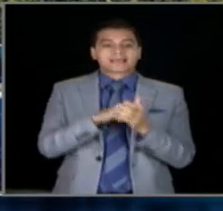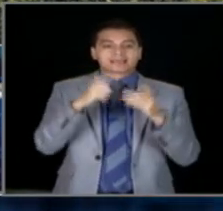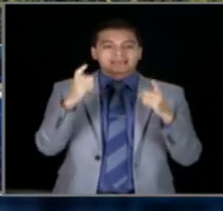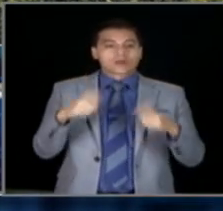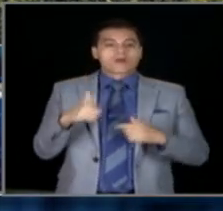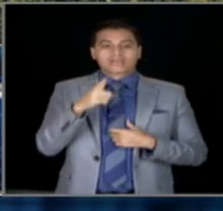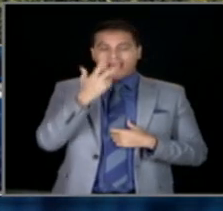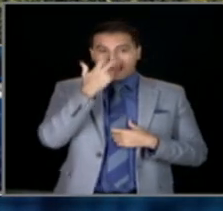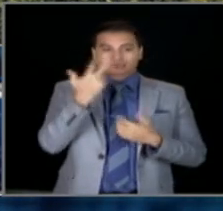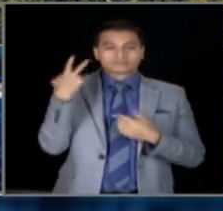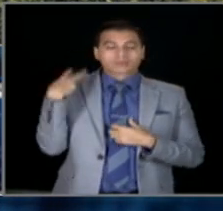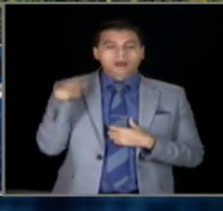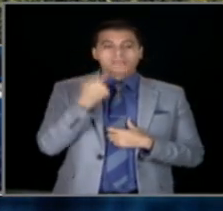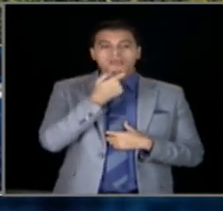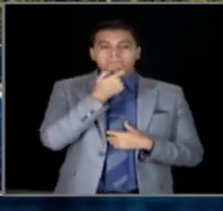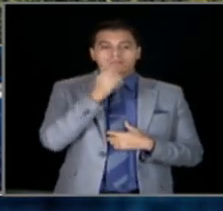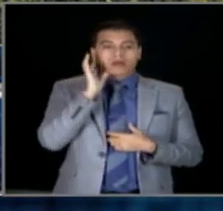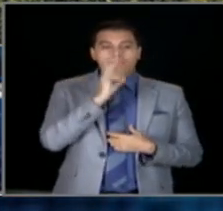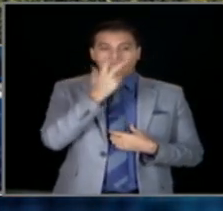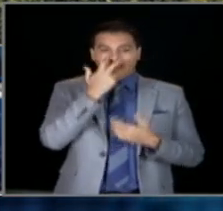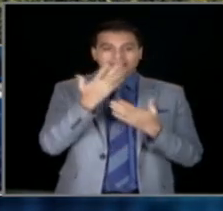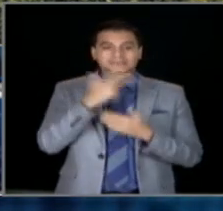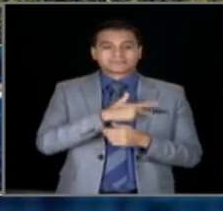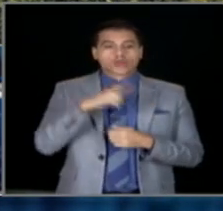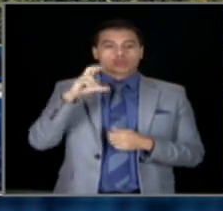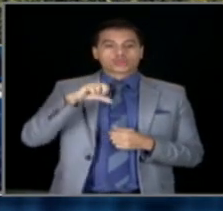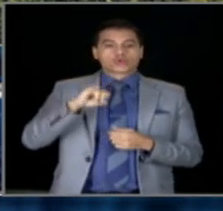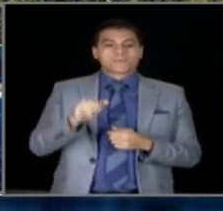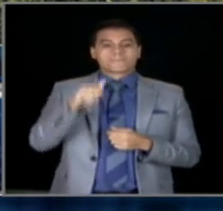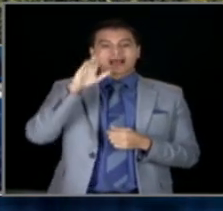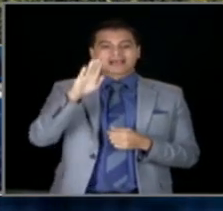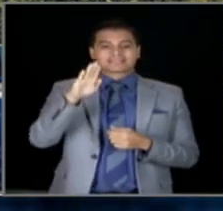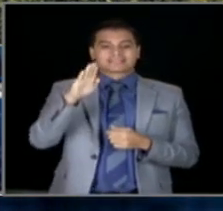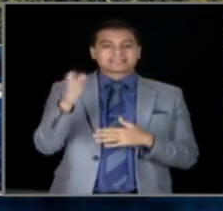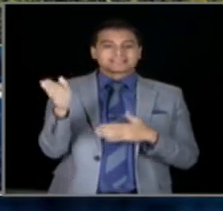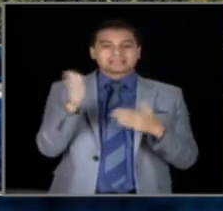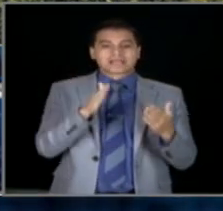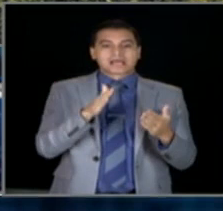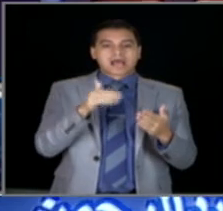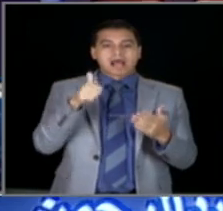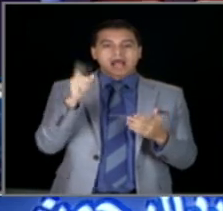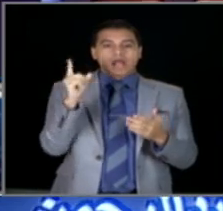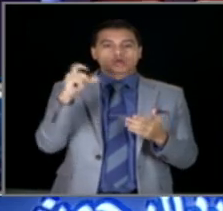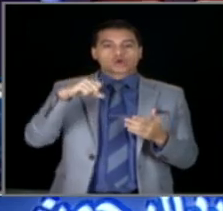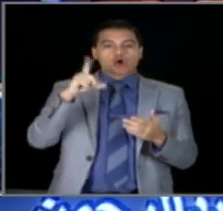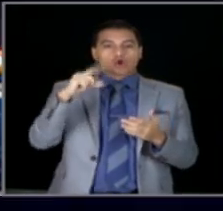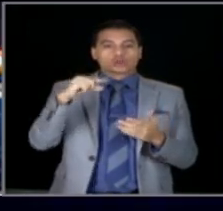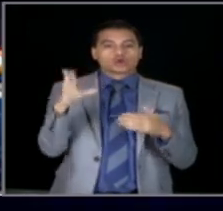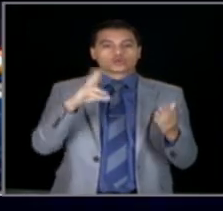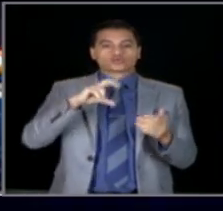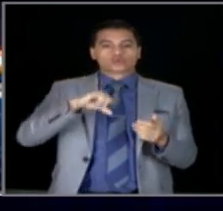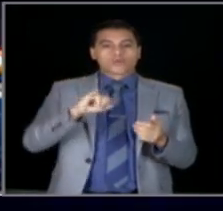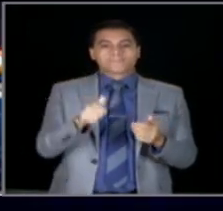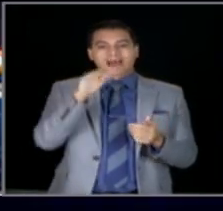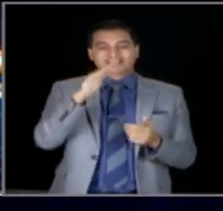كان منزل الضابط البريطاني توماس إدوارد لورنس أيام حرب